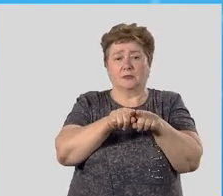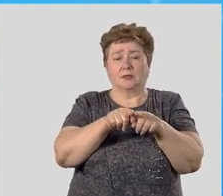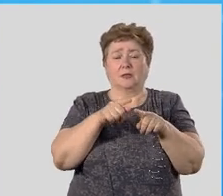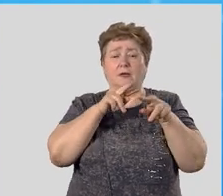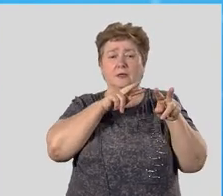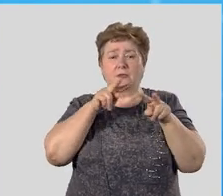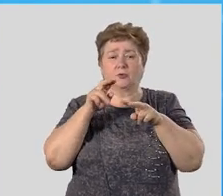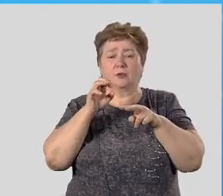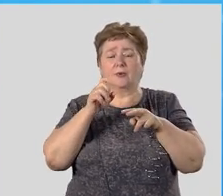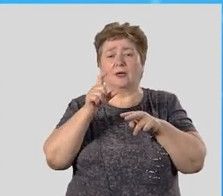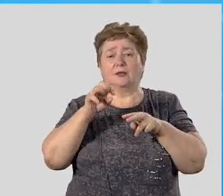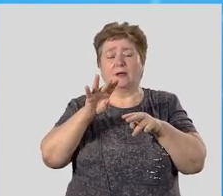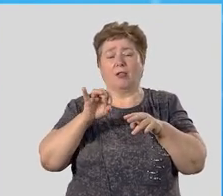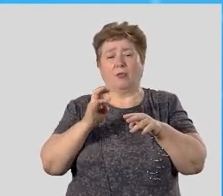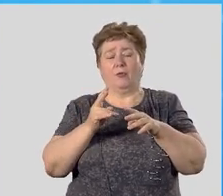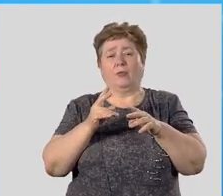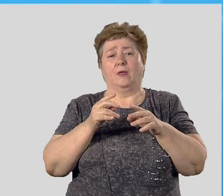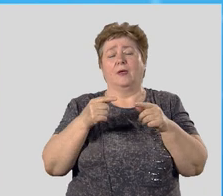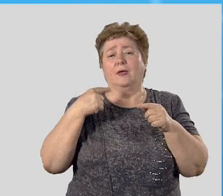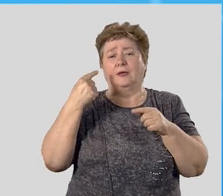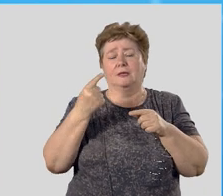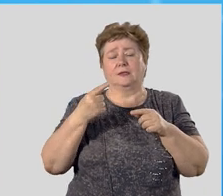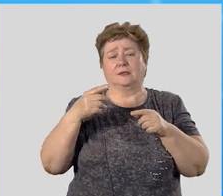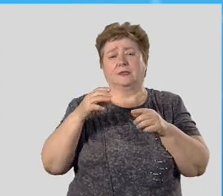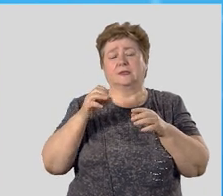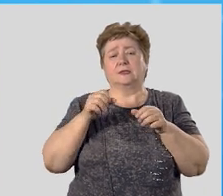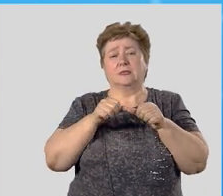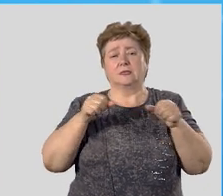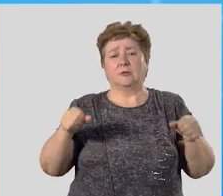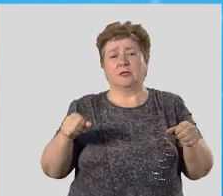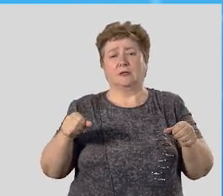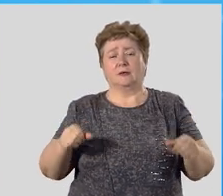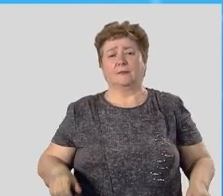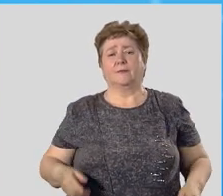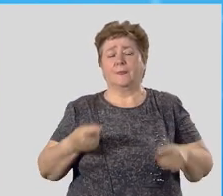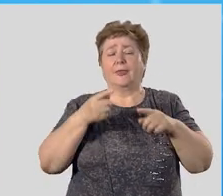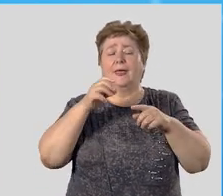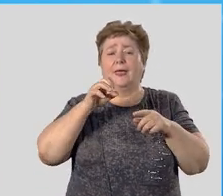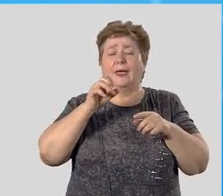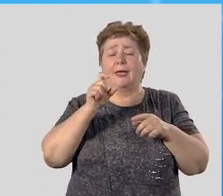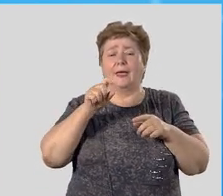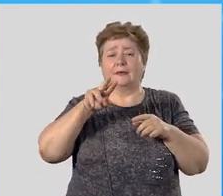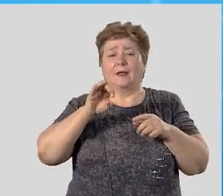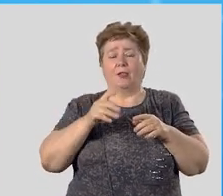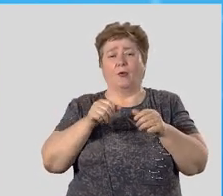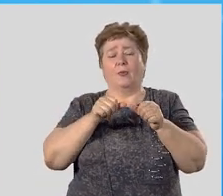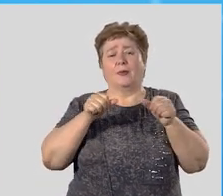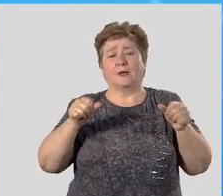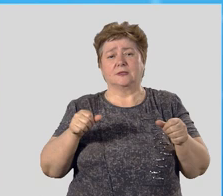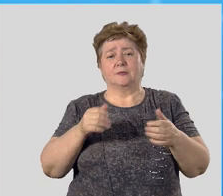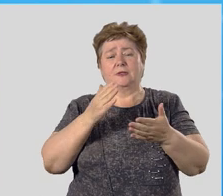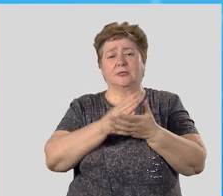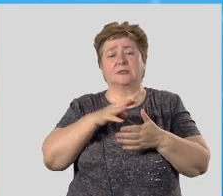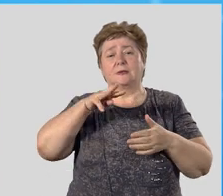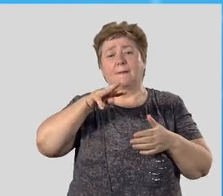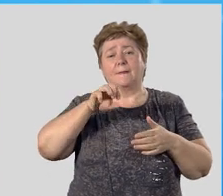Рассмотрим эталоны и единицы измерения. Эталоном размера является